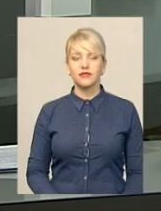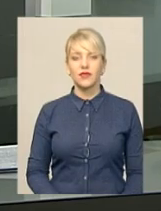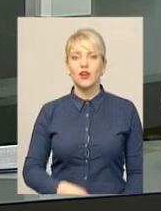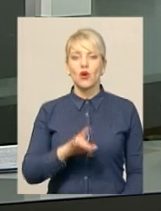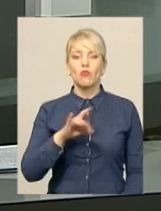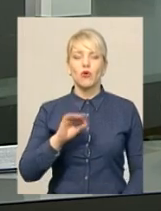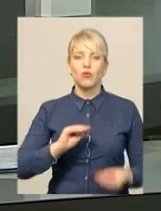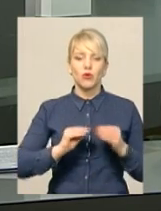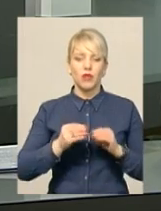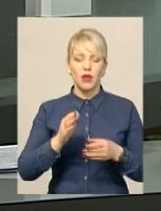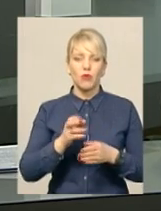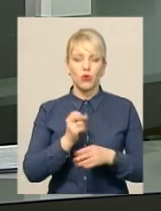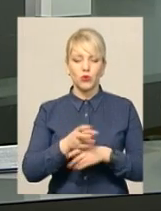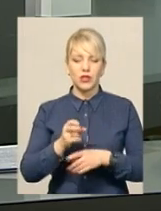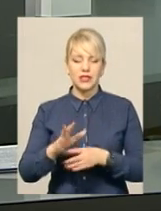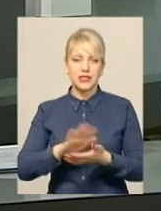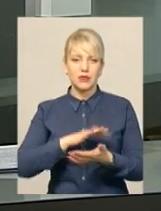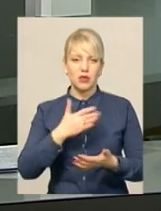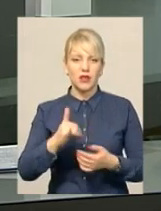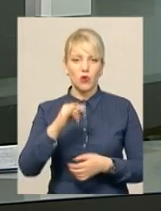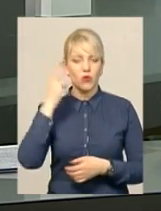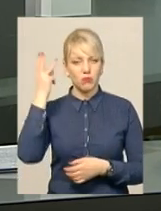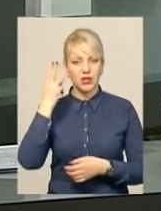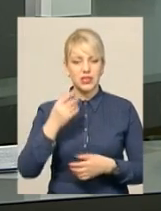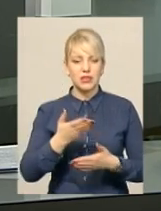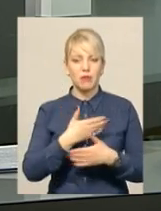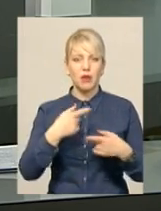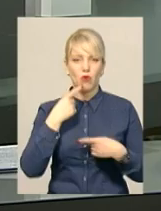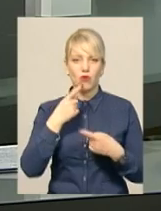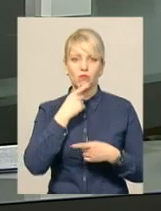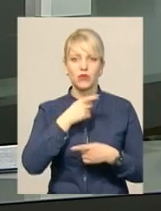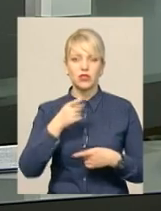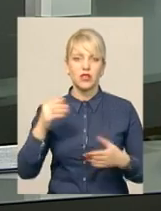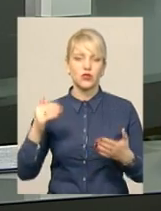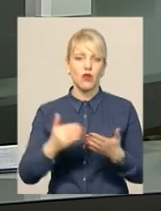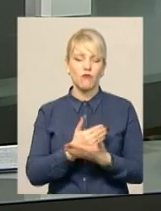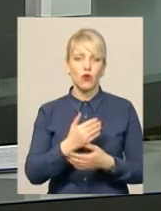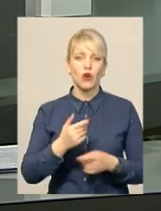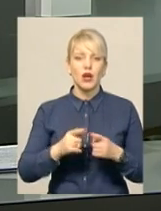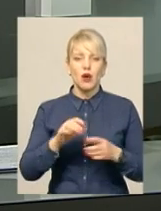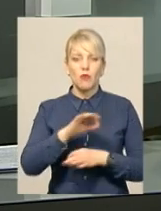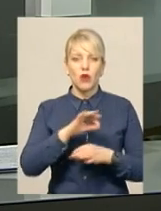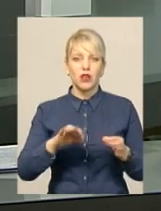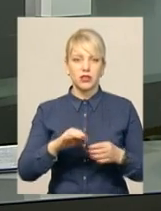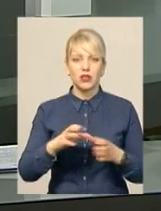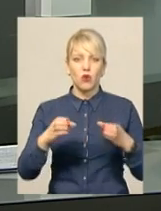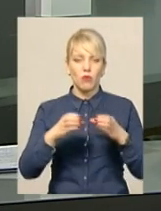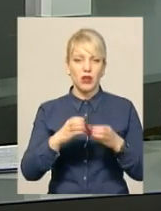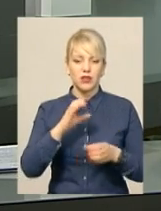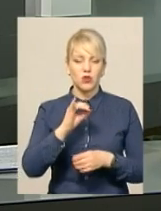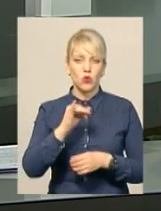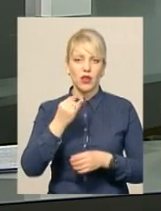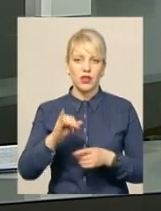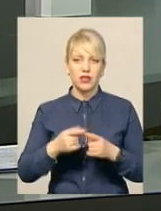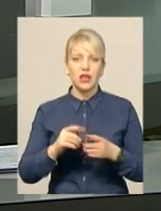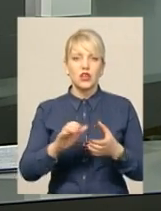Про проблему утилізації сміття в Хмельницькому і не тільки ми поговоримо сьогодні під час нового медіапроекту команди UA. Суспільне мовлення